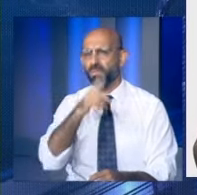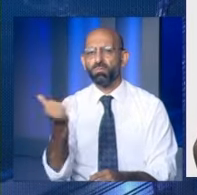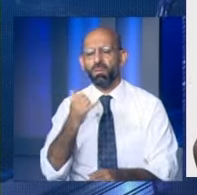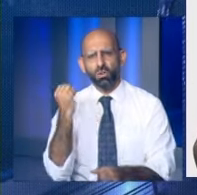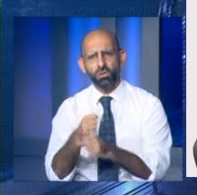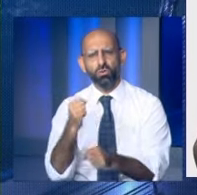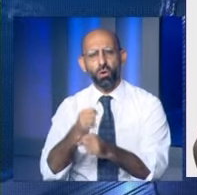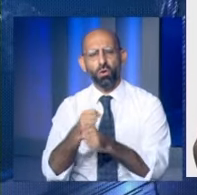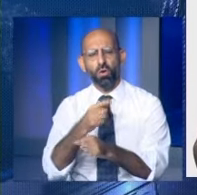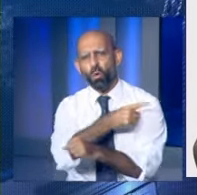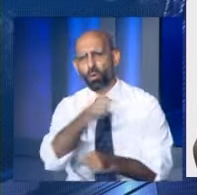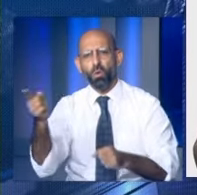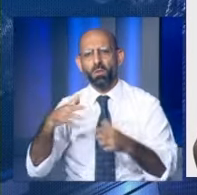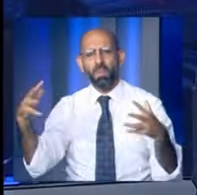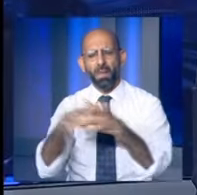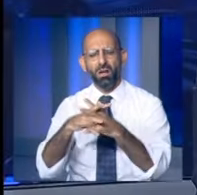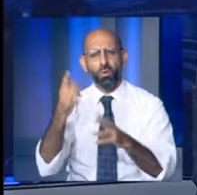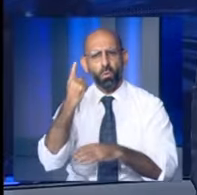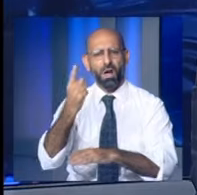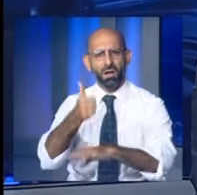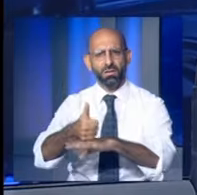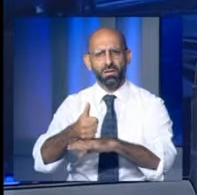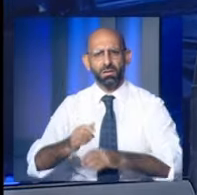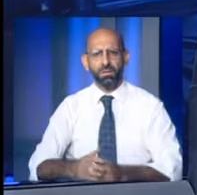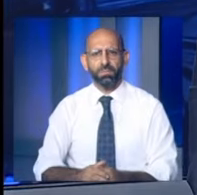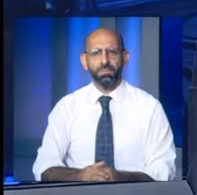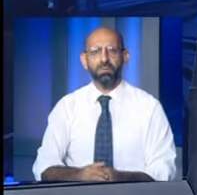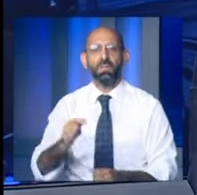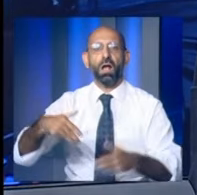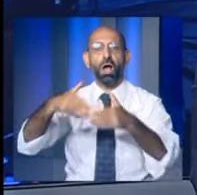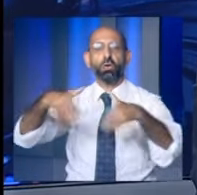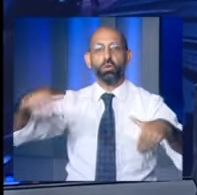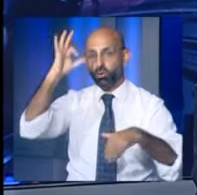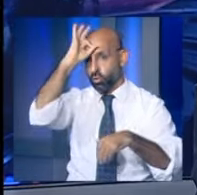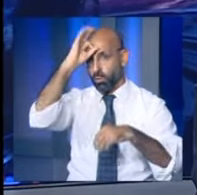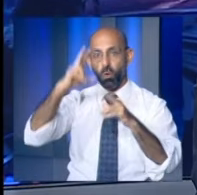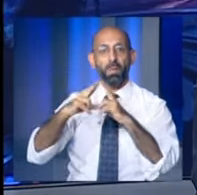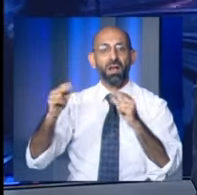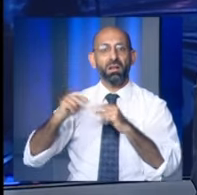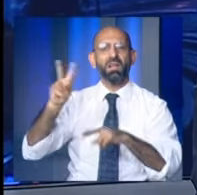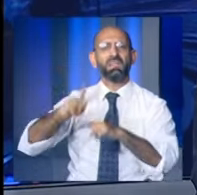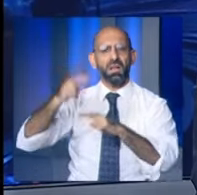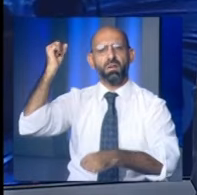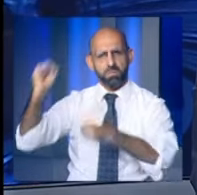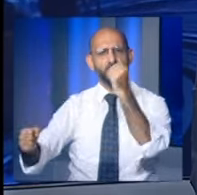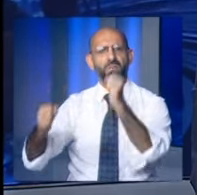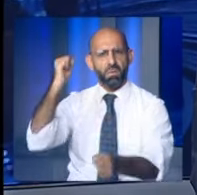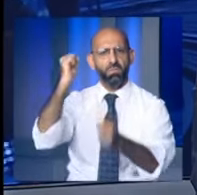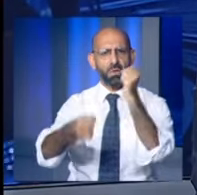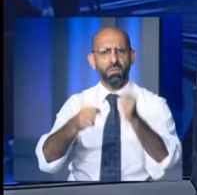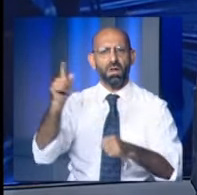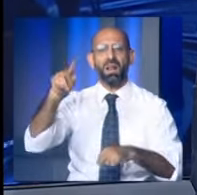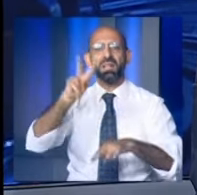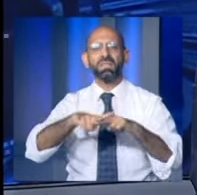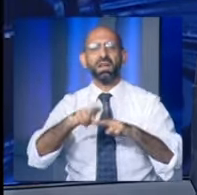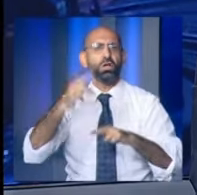أي استثناء، وهذا ما نعمل له ونسعى إليه. وإلى الجبهة اللبنانية الحدودية الجنوبية، العدوان مستمر في شكل